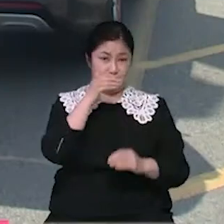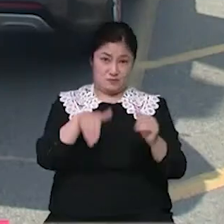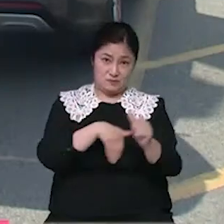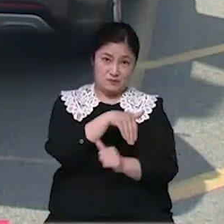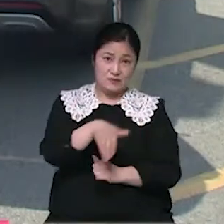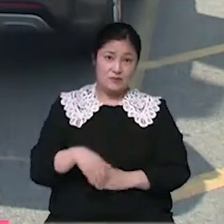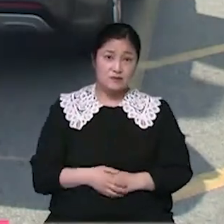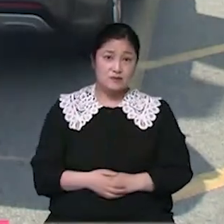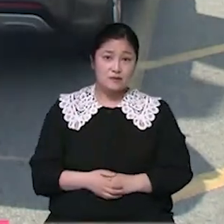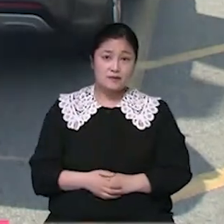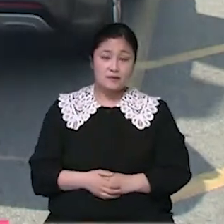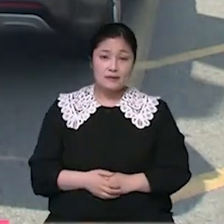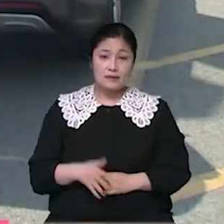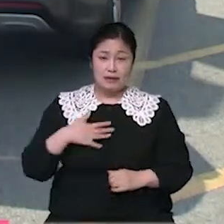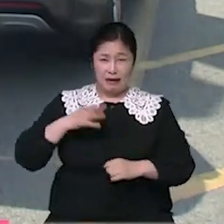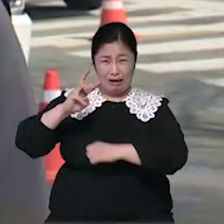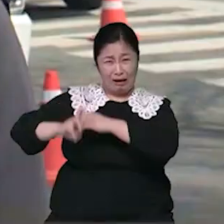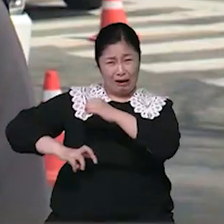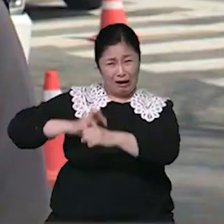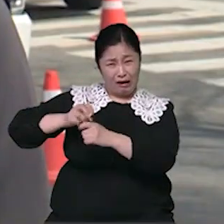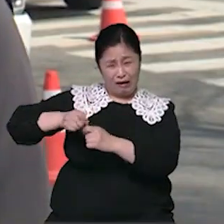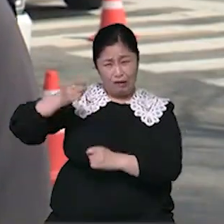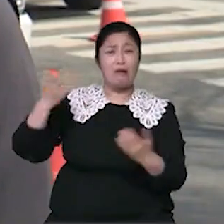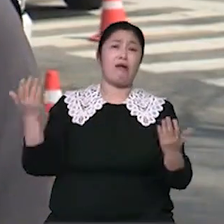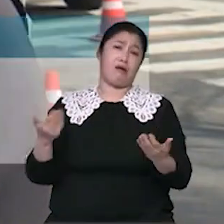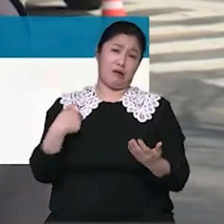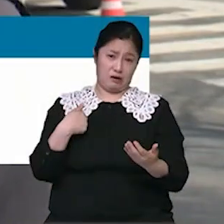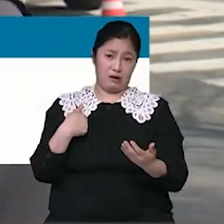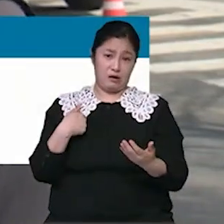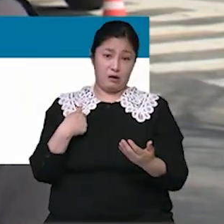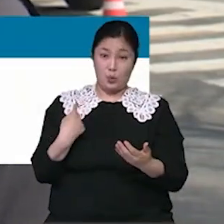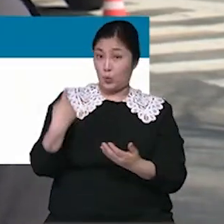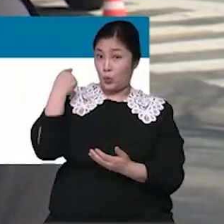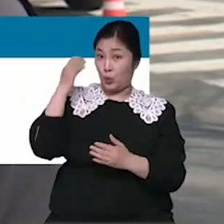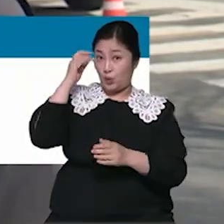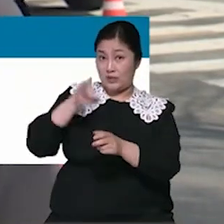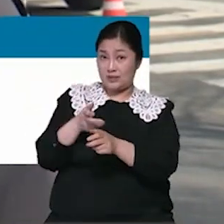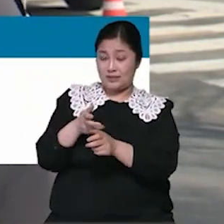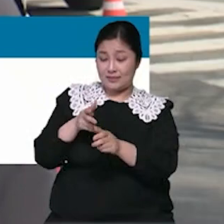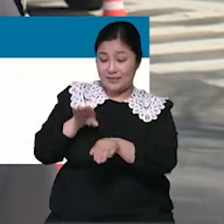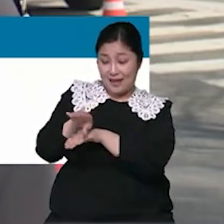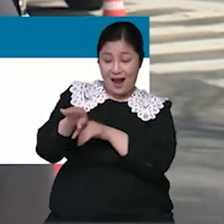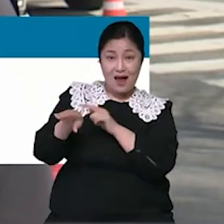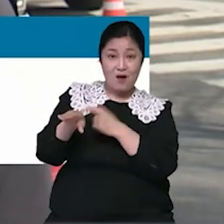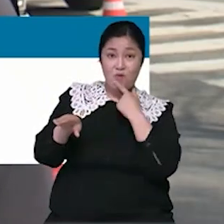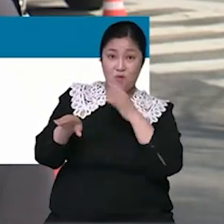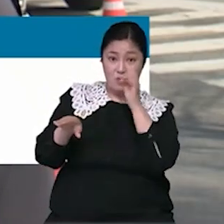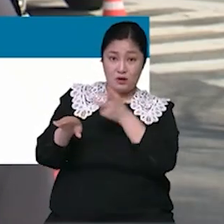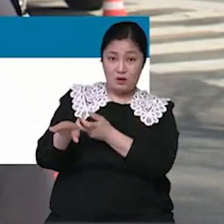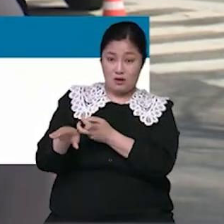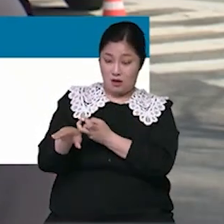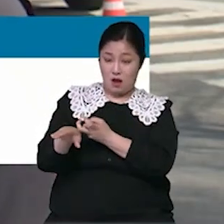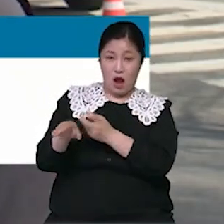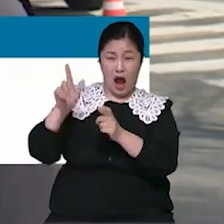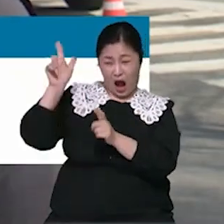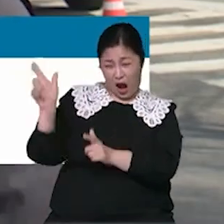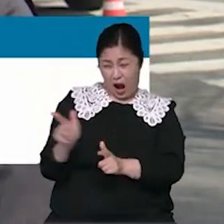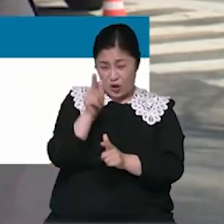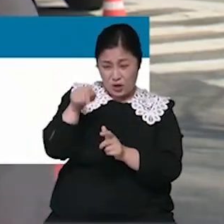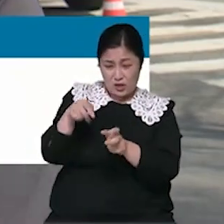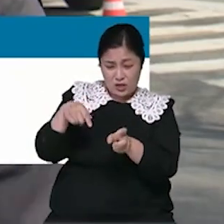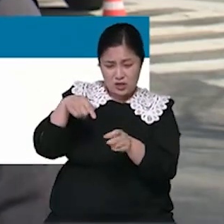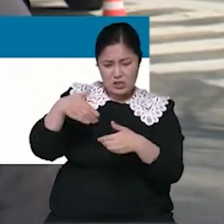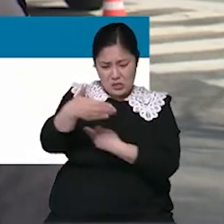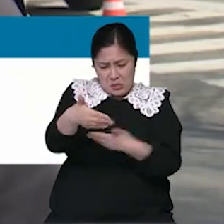있습니다. 지금까지 30년 가차 일하고 있는 노동자입니다. 지금 뒤에 보시는 저 차처럼 저 같은 경우는 하루 종일 저기